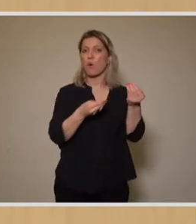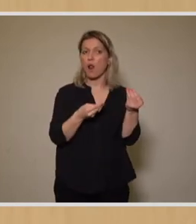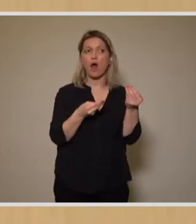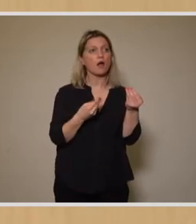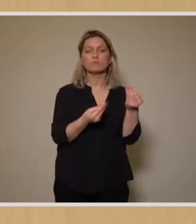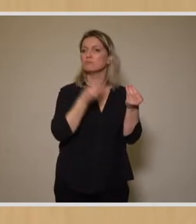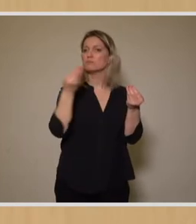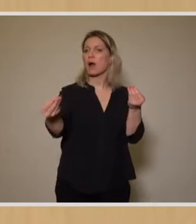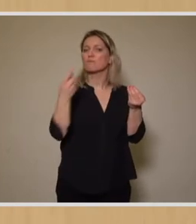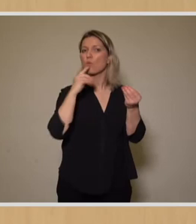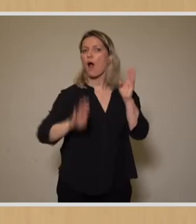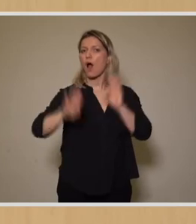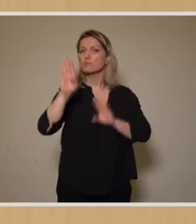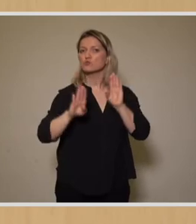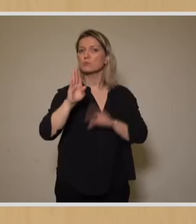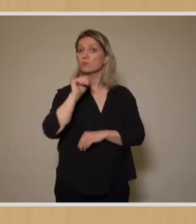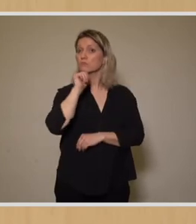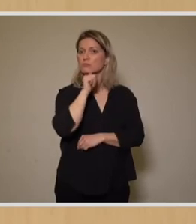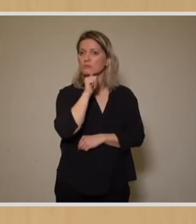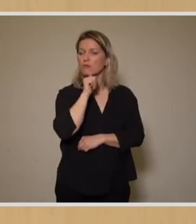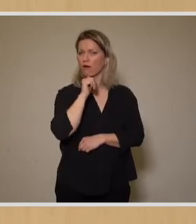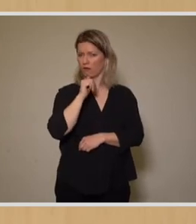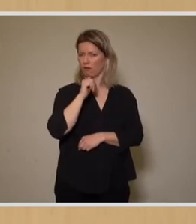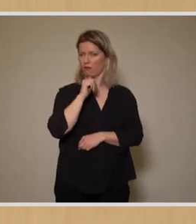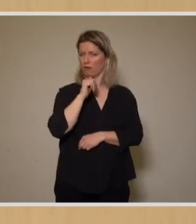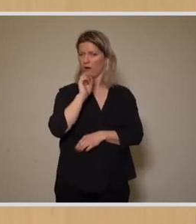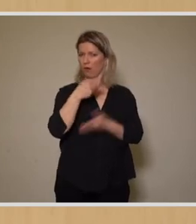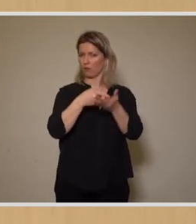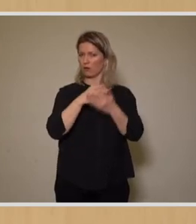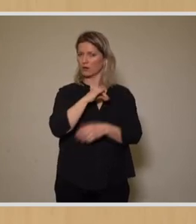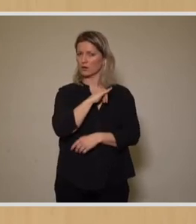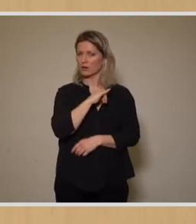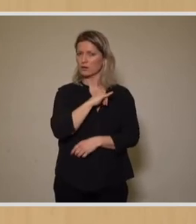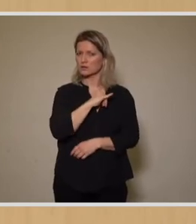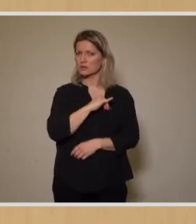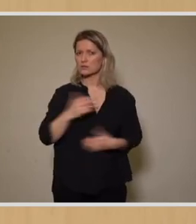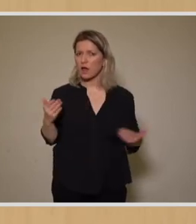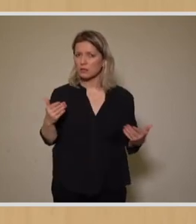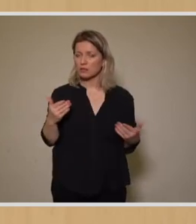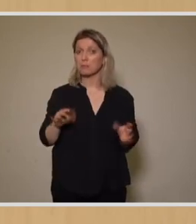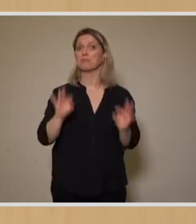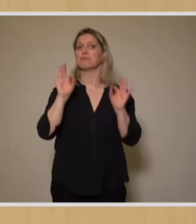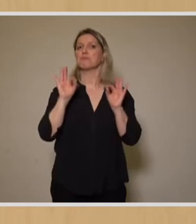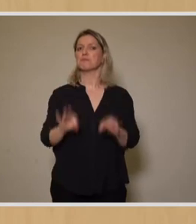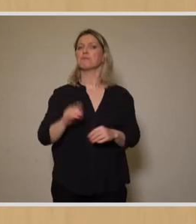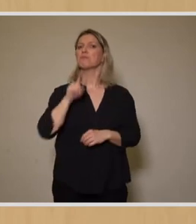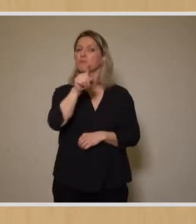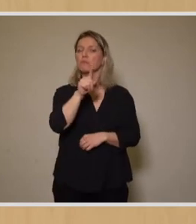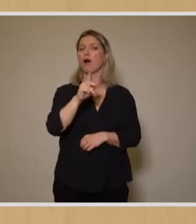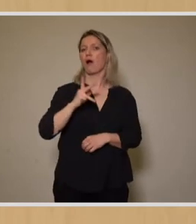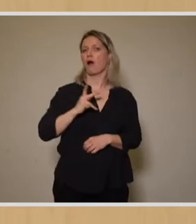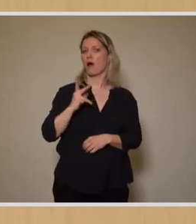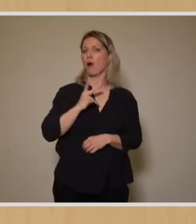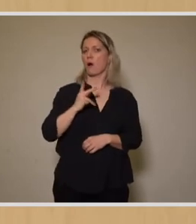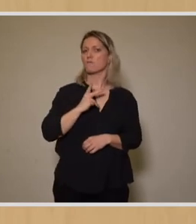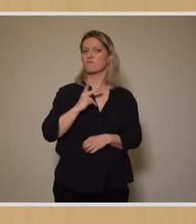Abstimmung gestellt hat. Das ist ja auch erstmal ein interessantes Signal, dass er tatsächlich auch die Möglichkeit, den Raum gelassen hat,